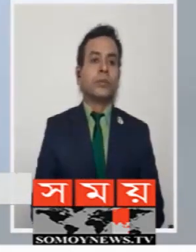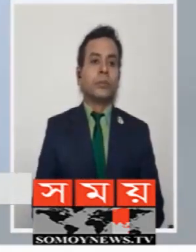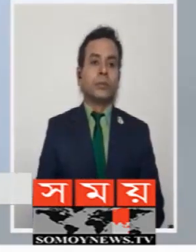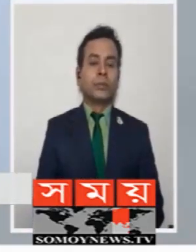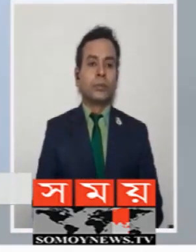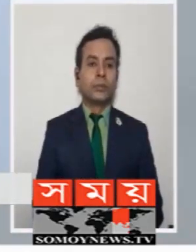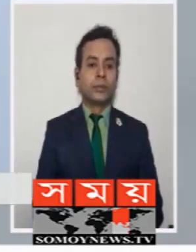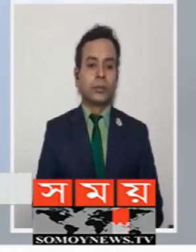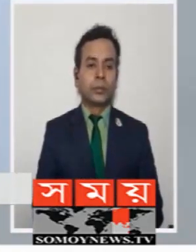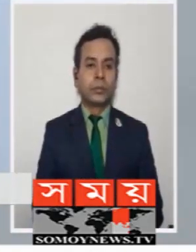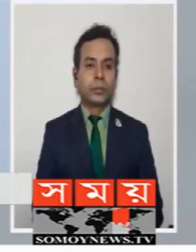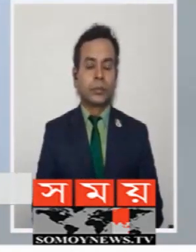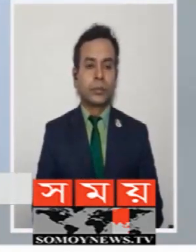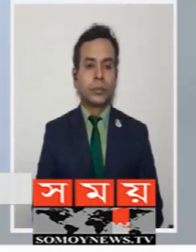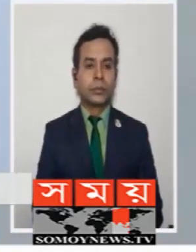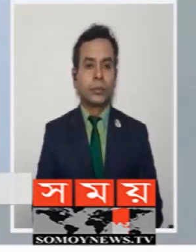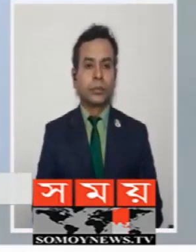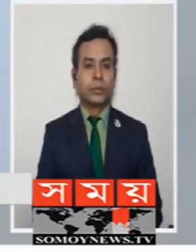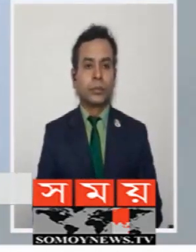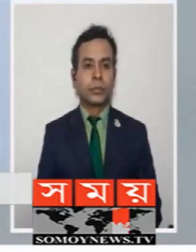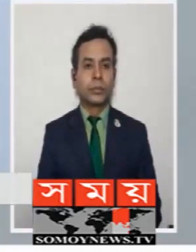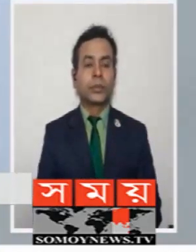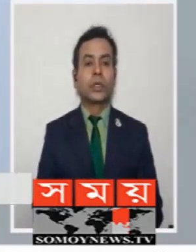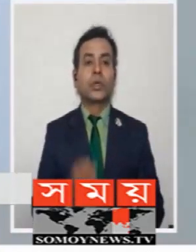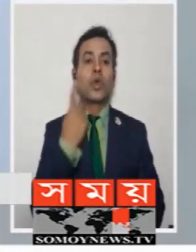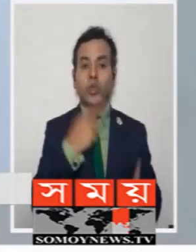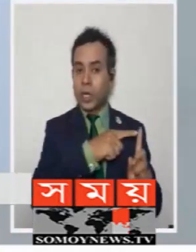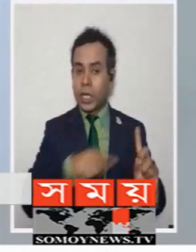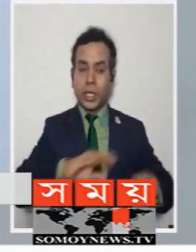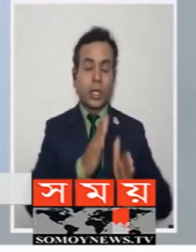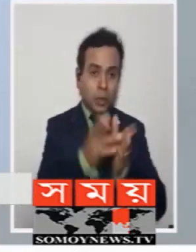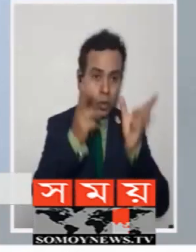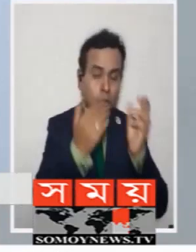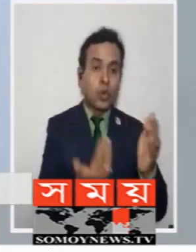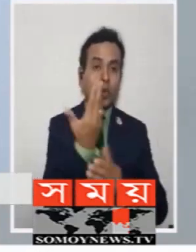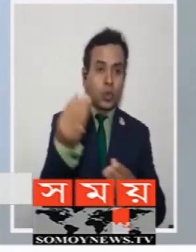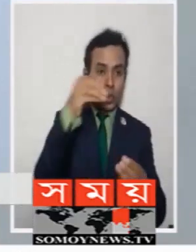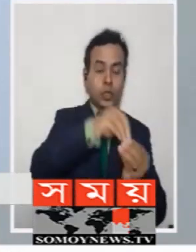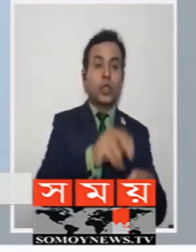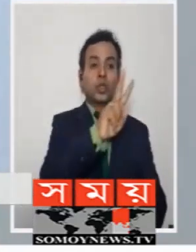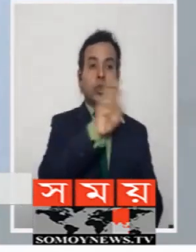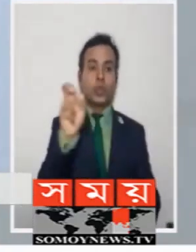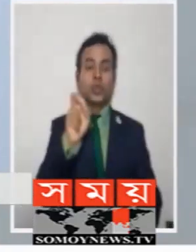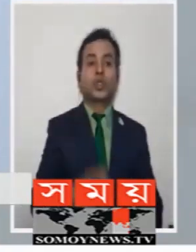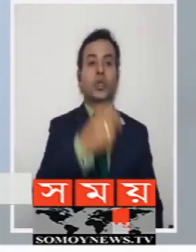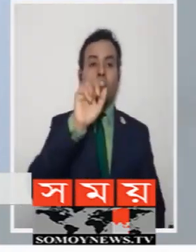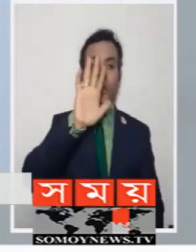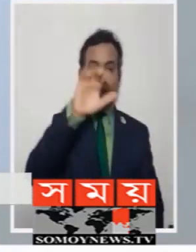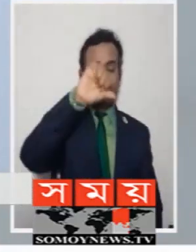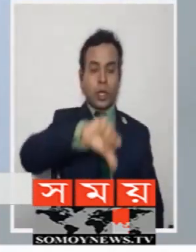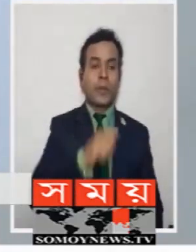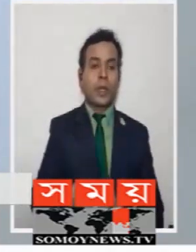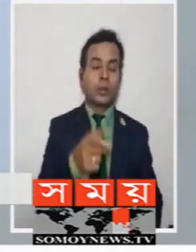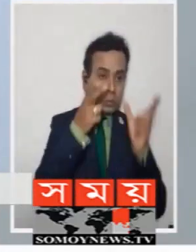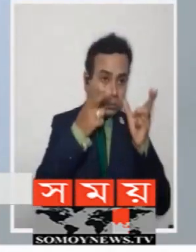চব্বিশ ঘন্টা আইসোলেশনে এসেছে নতুন করে 259 জন এবং ছাড় পেয়েছেন 81 জন। বর্তমানে আইসোলেশনে